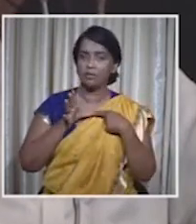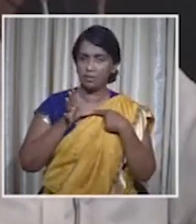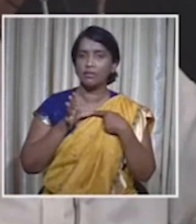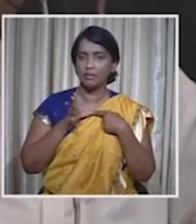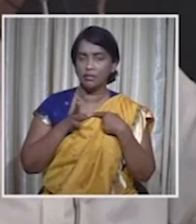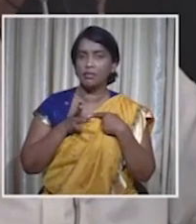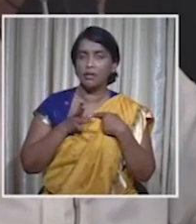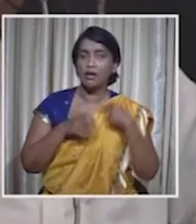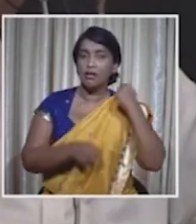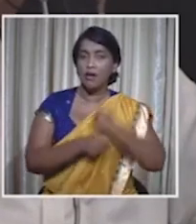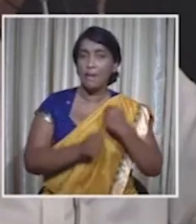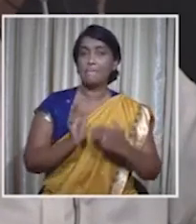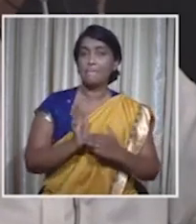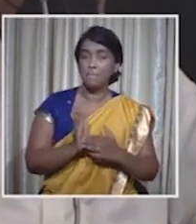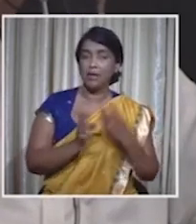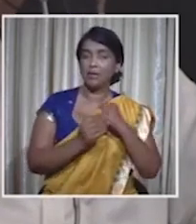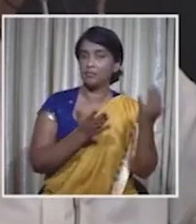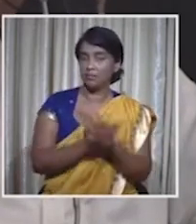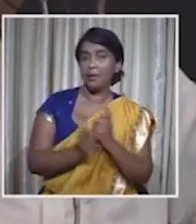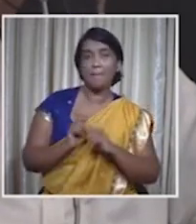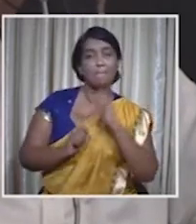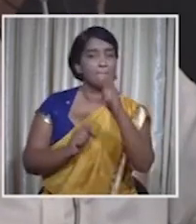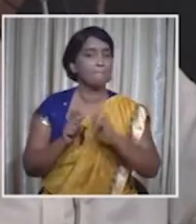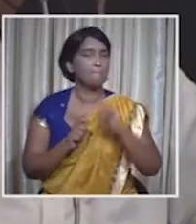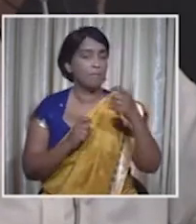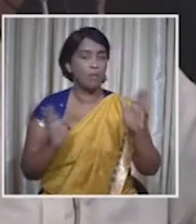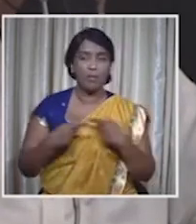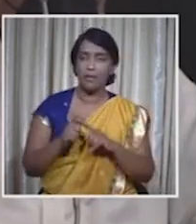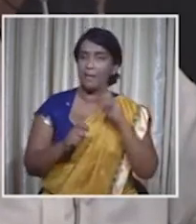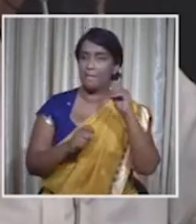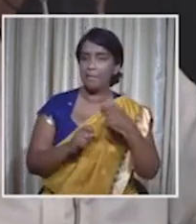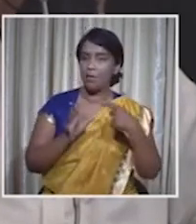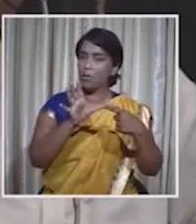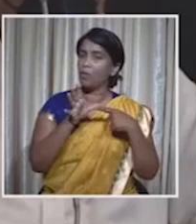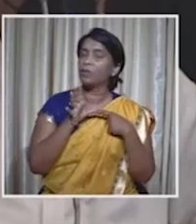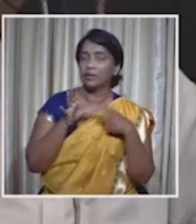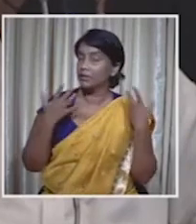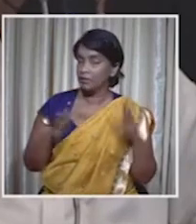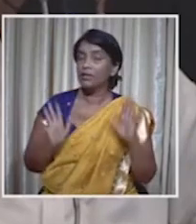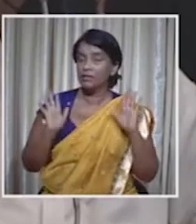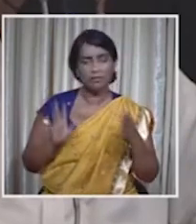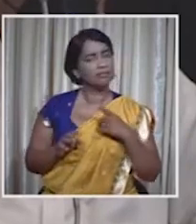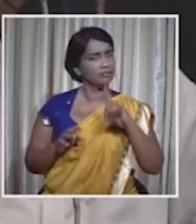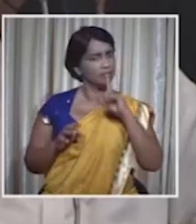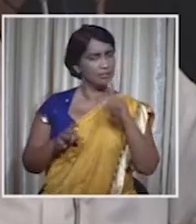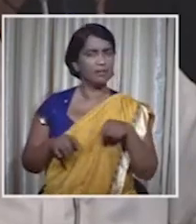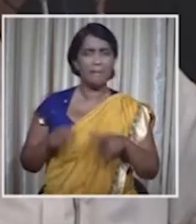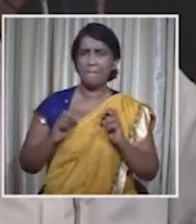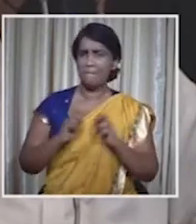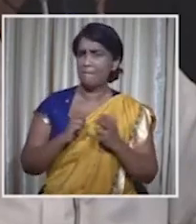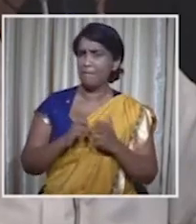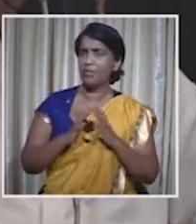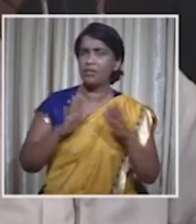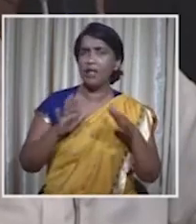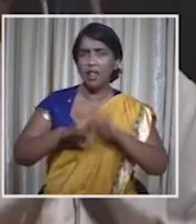උත්තරේ දුන්නා. භාණ්ඩාගාරයෙන් මිලියන ගණන් වෙන් කරලා තිනවා මෙච්චර ගෙවලා තිනවා තව ගෙවන්න තිනවා කියන ප්‍රශ්නෙට උත්තරේ දුන්නා. මං අහන්නේ